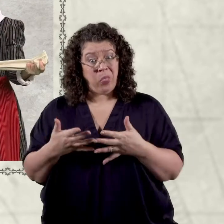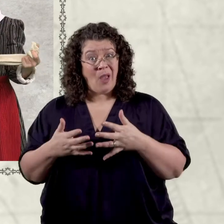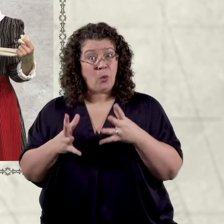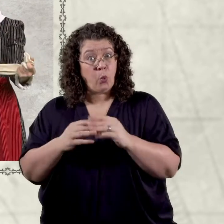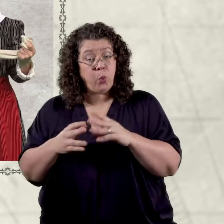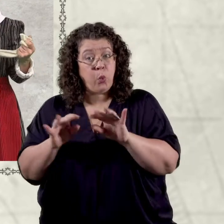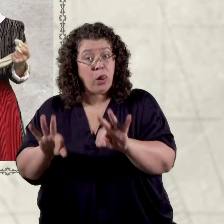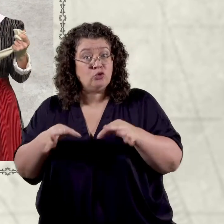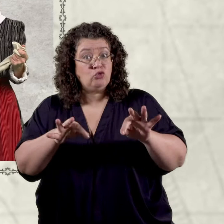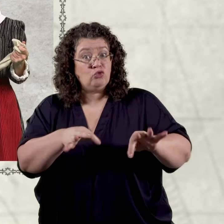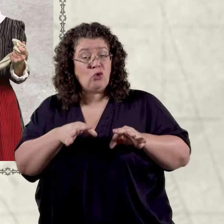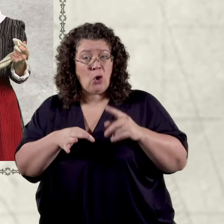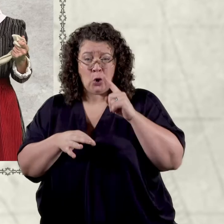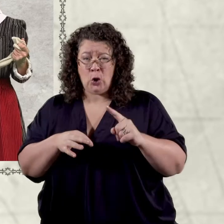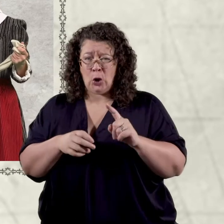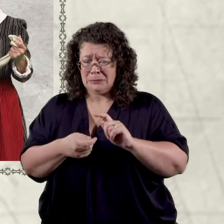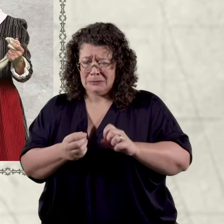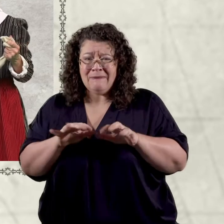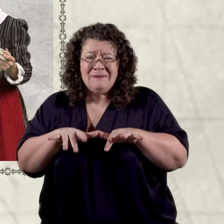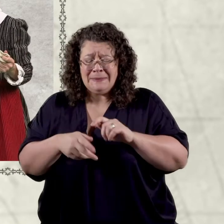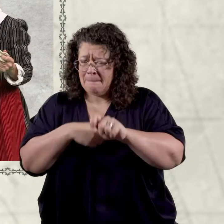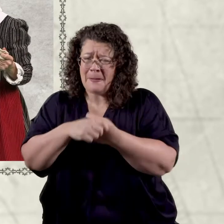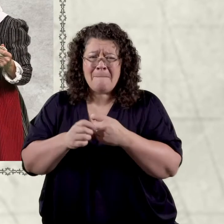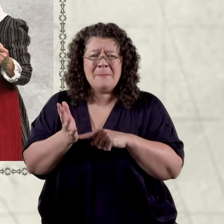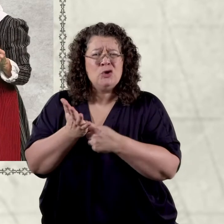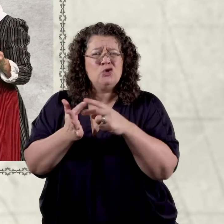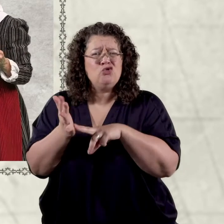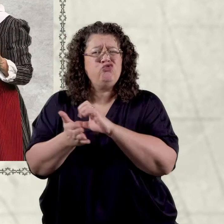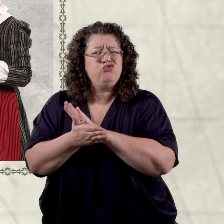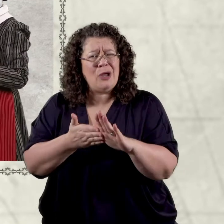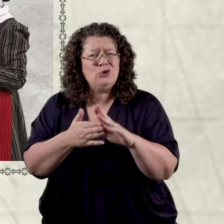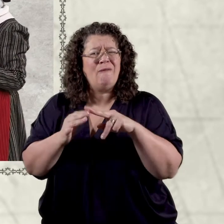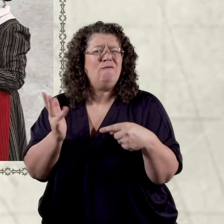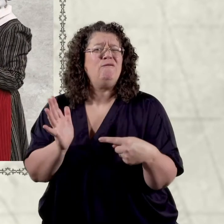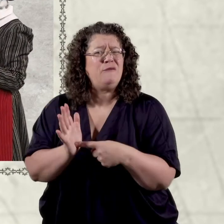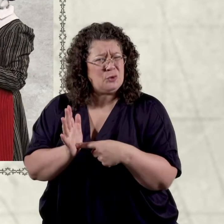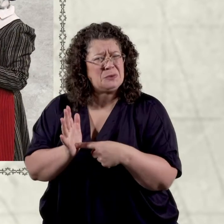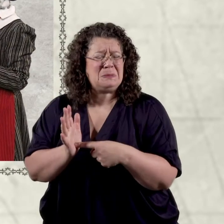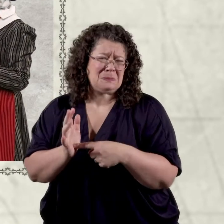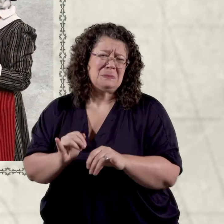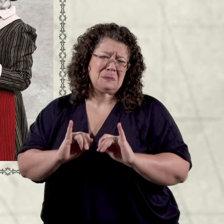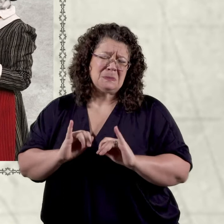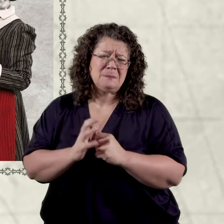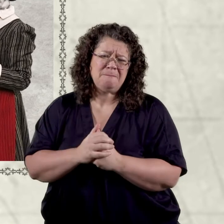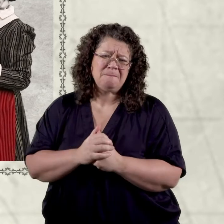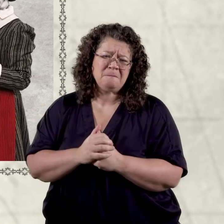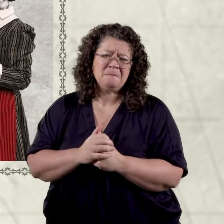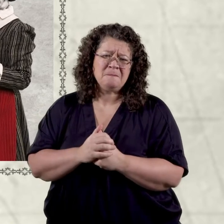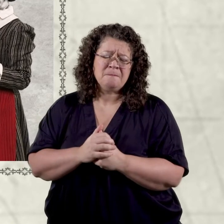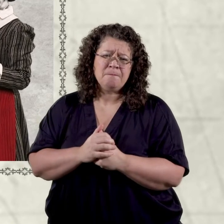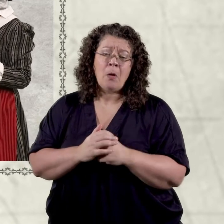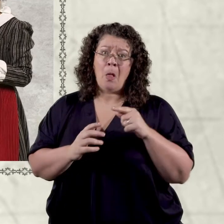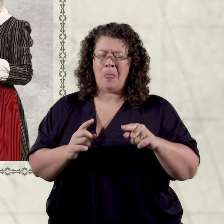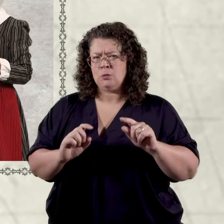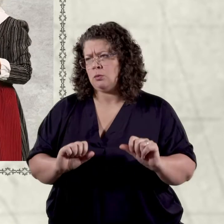Ond, heb y sanau yma, byddant yn gallu dal rhywbeth o'r enw trench foot.